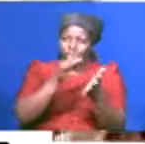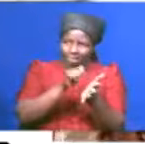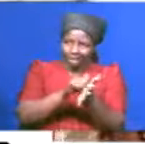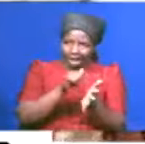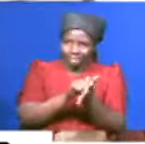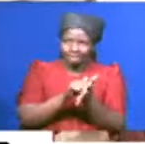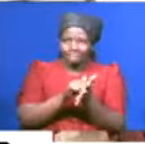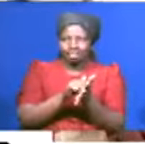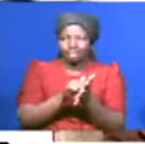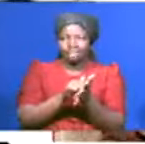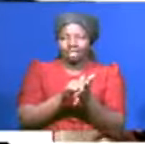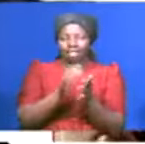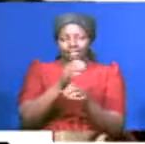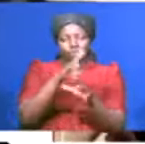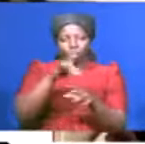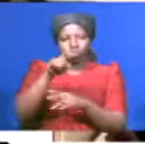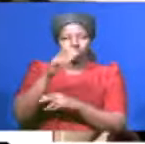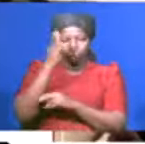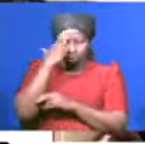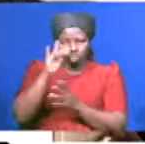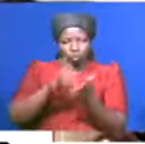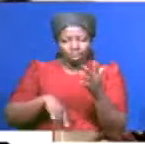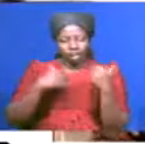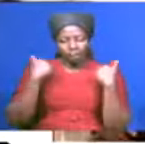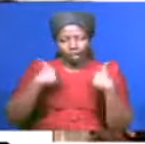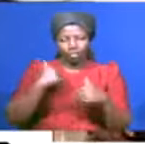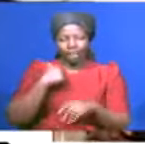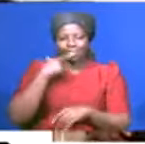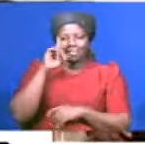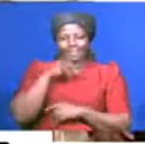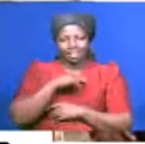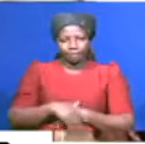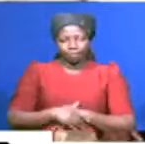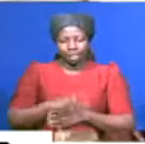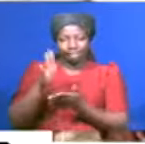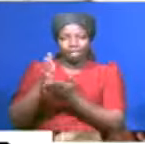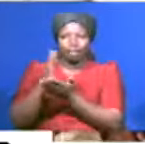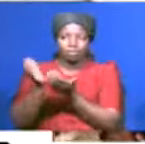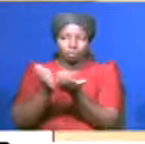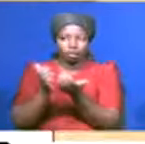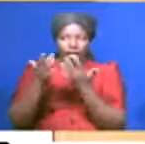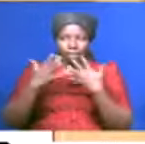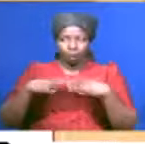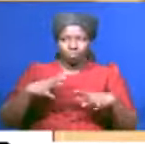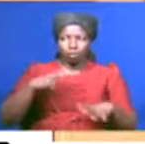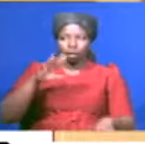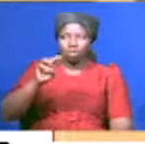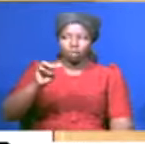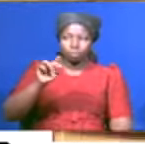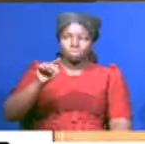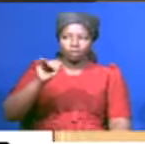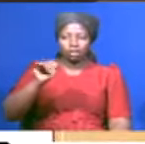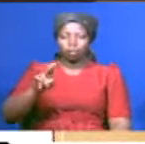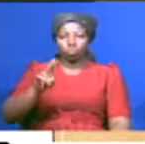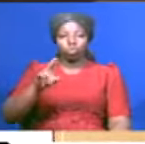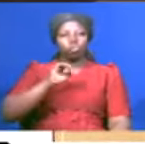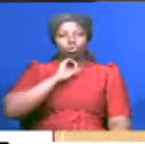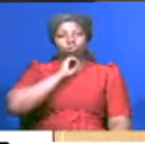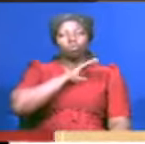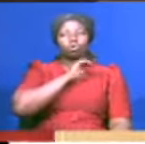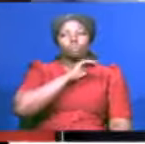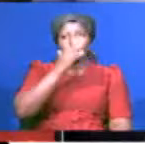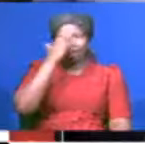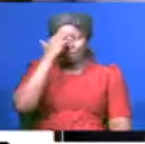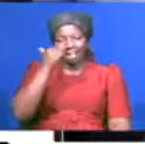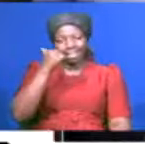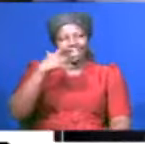amesema. Baadhi ya wafanyibiashara Mtito Andei wamekuwa wakilalamikia kutozwa kodi